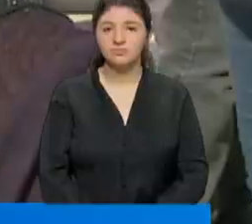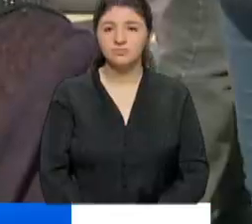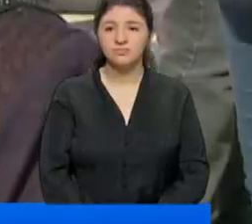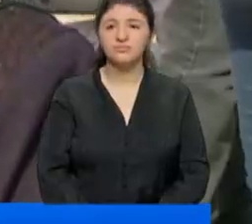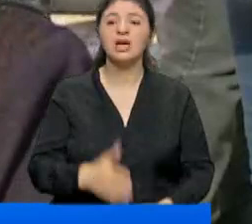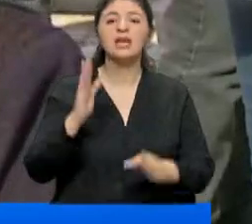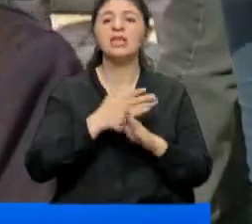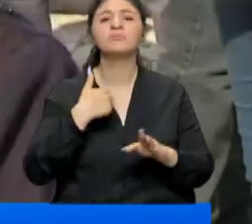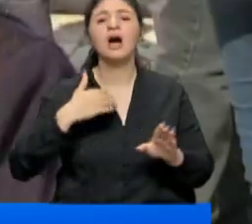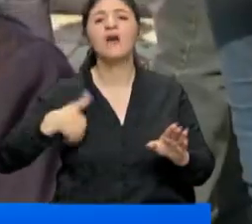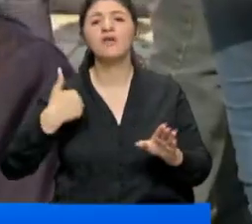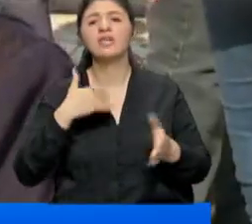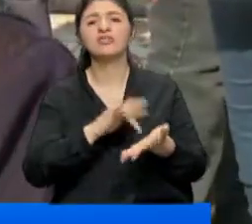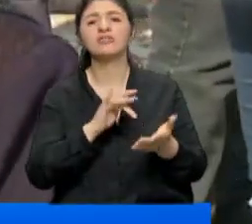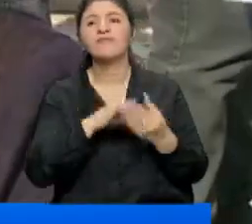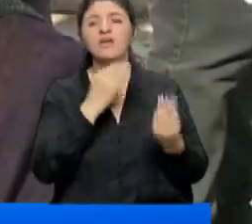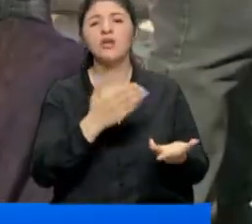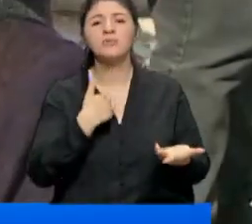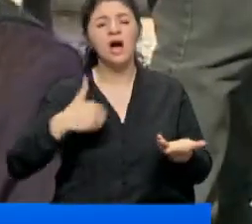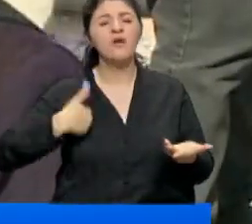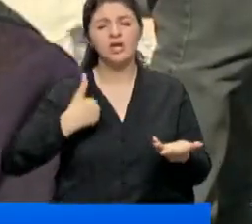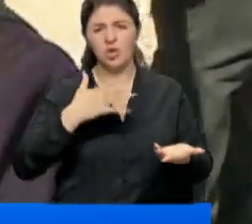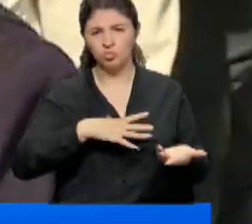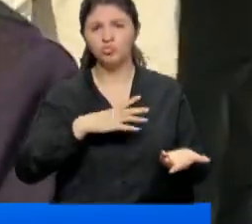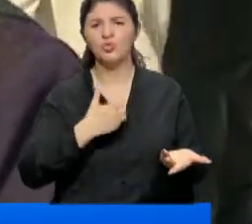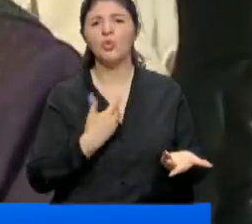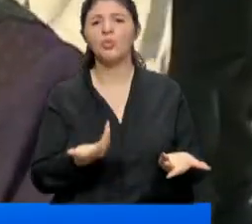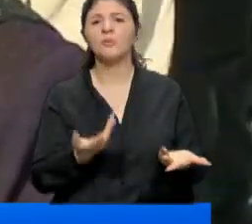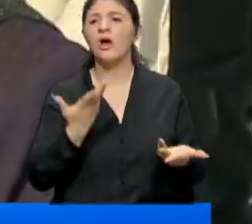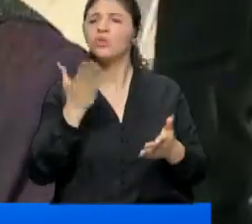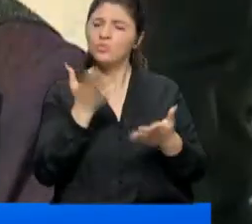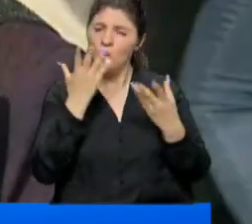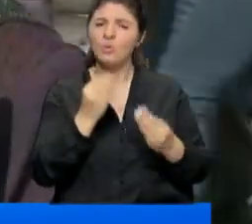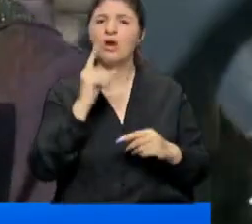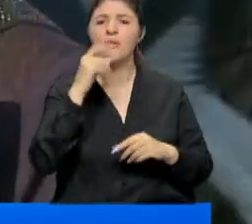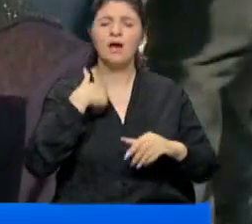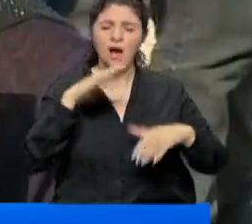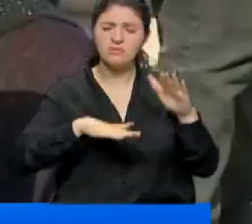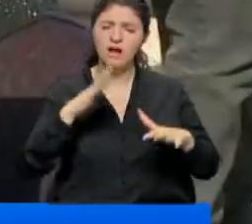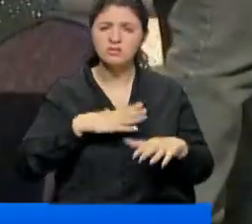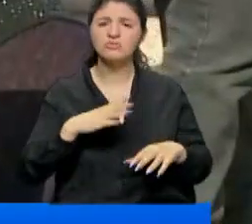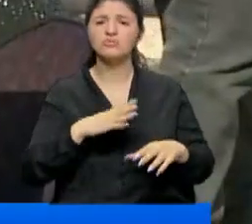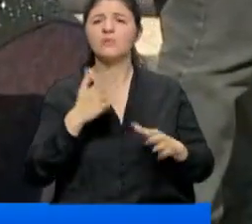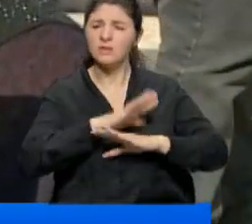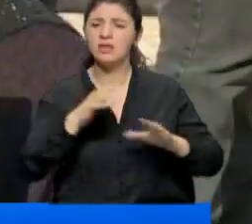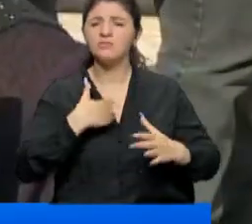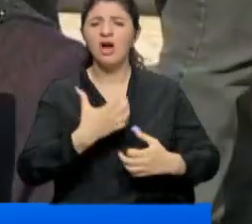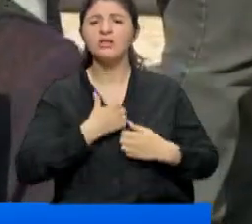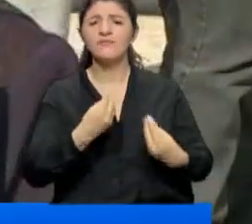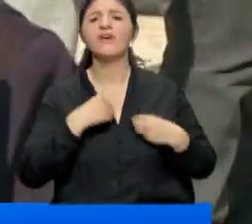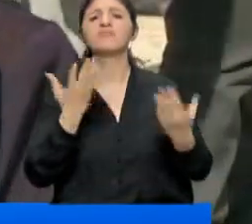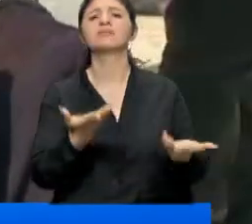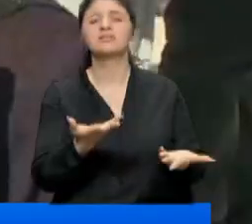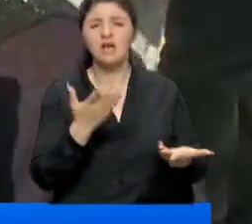niye bizim avukatımız da ceza verirler Biz avukatımız da isteriz ne olur Adalet istiyor Yeter Bize acı